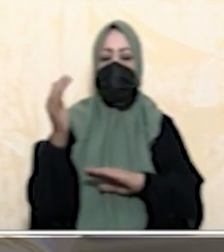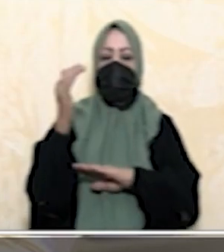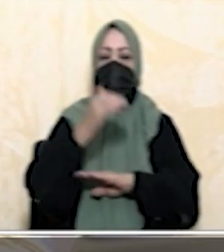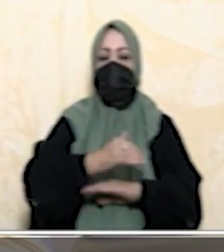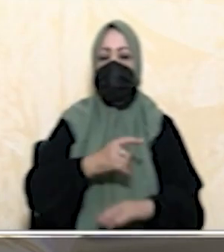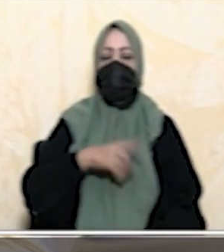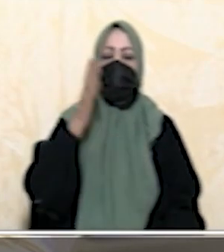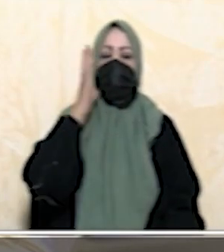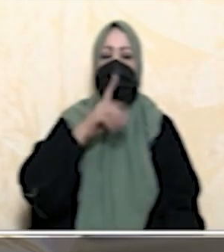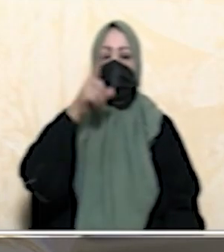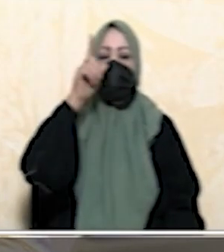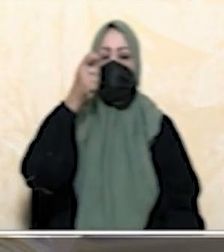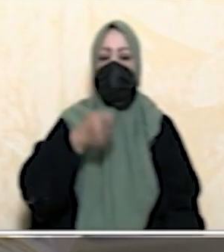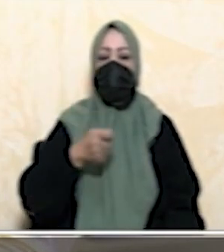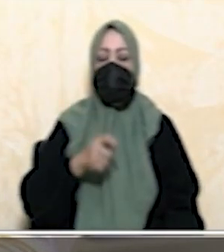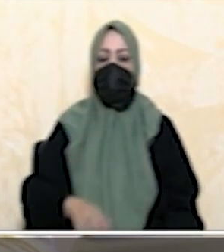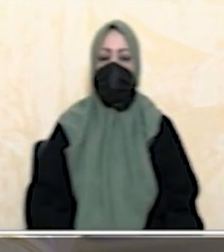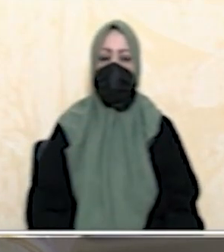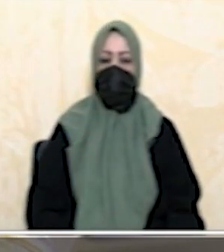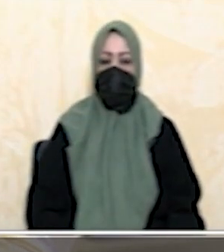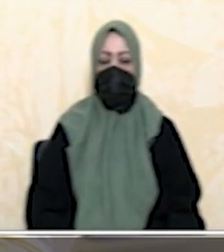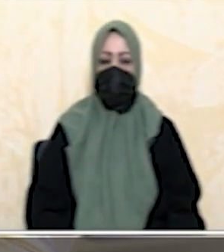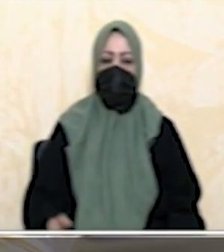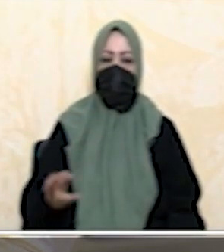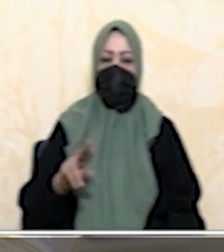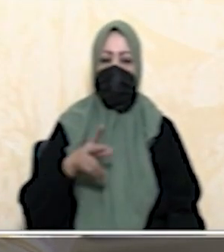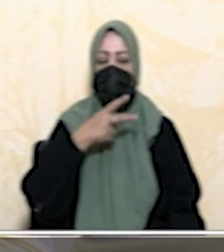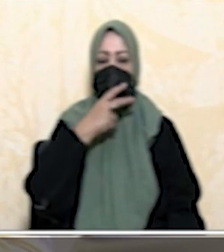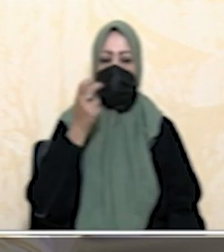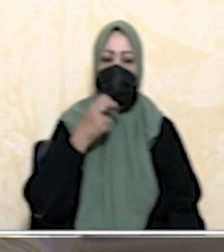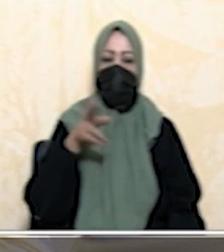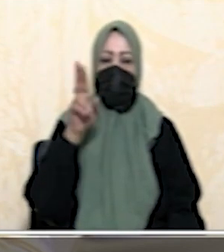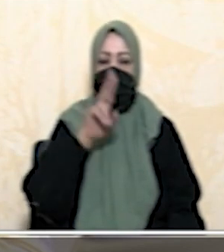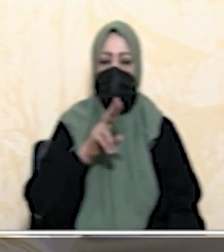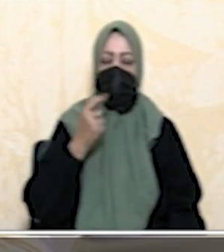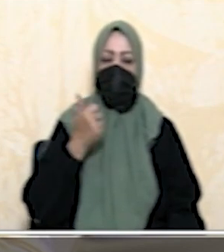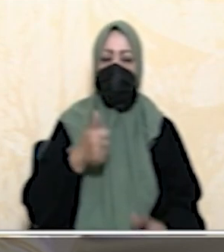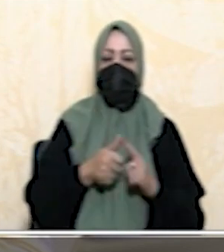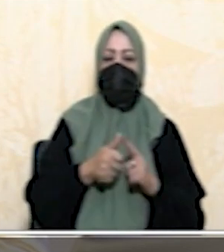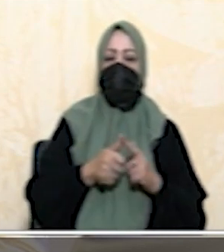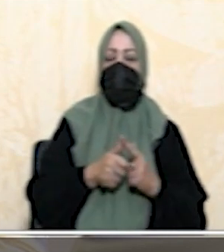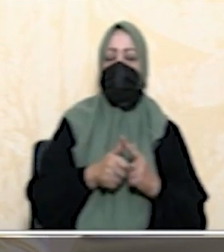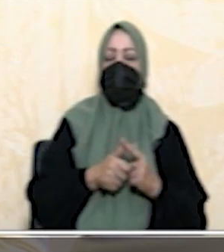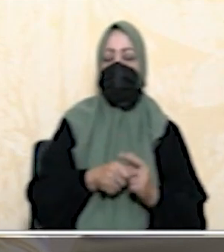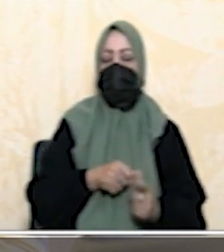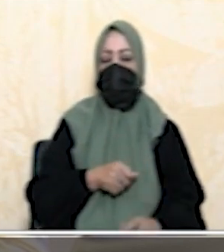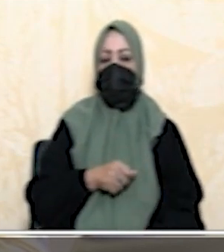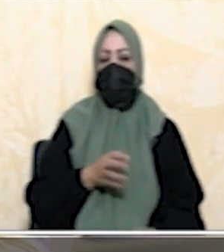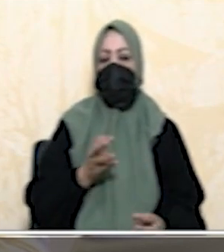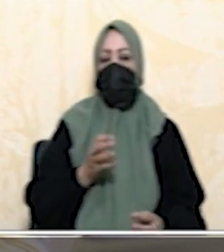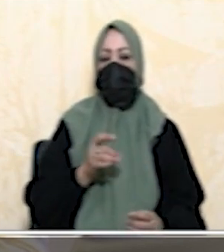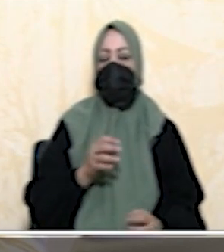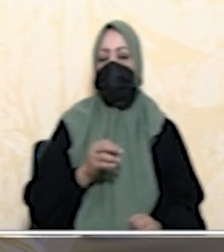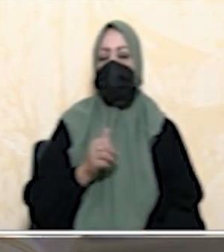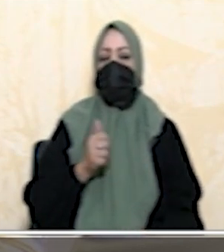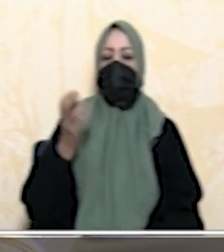الأخت صباح من صرمان تسأل سؤالين. السؤال الأول: التسبيح بالسبحة باليمين أو باليسار؟ لأن هناك قالت